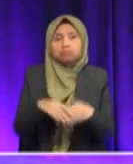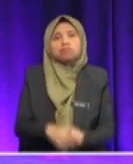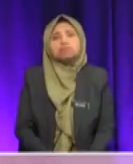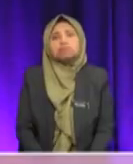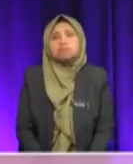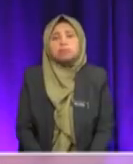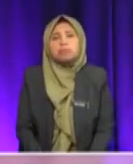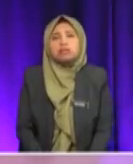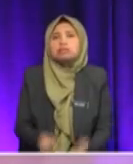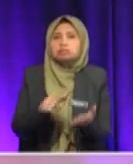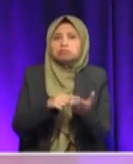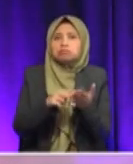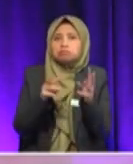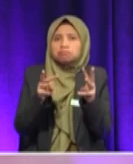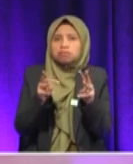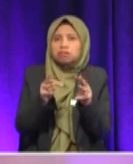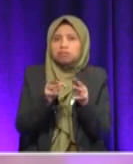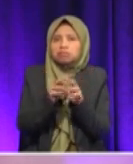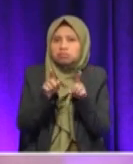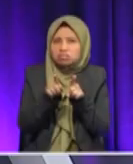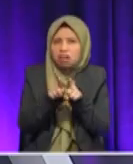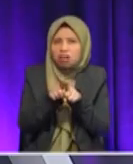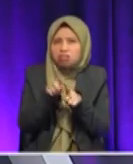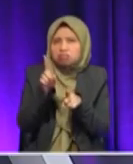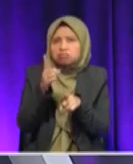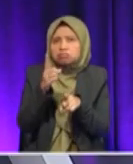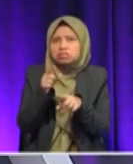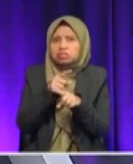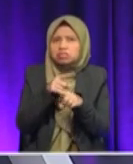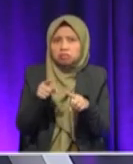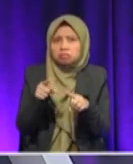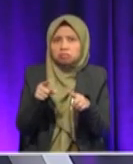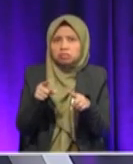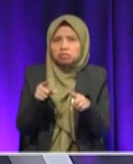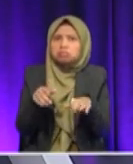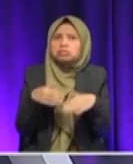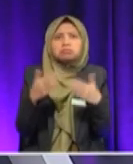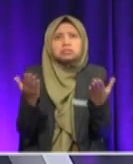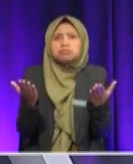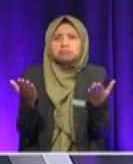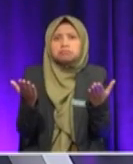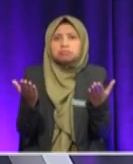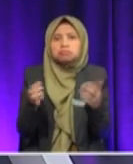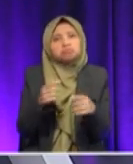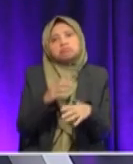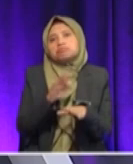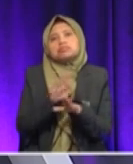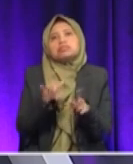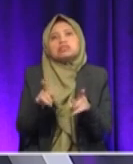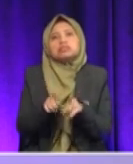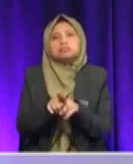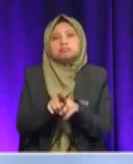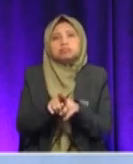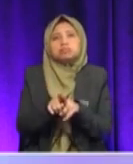ini macam-macam sama saya tapi ih bisa mainin tetap sama tuh Safika